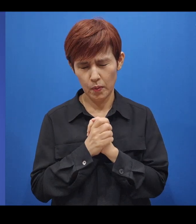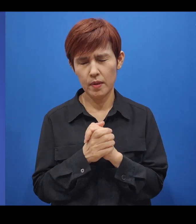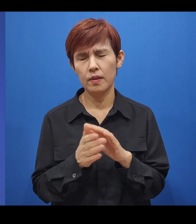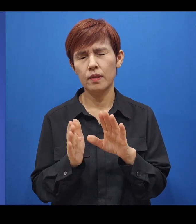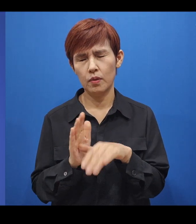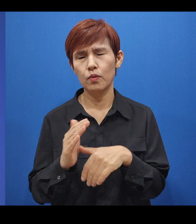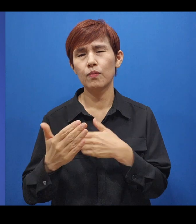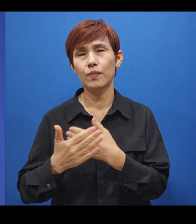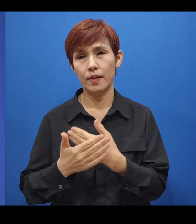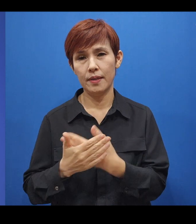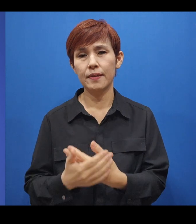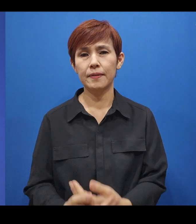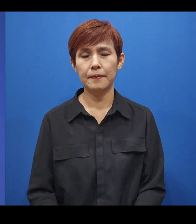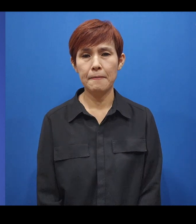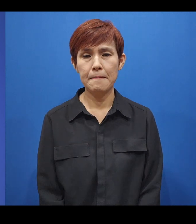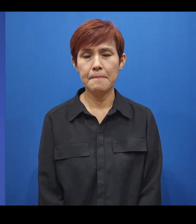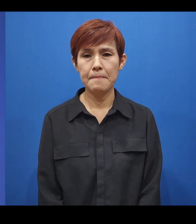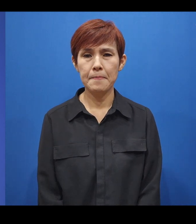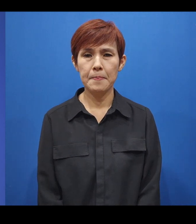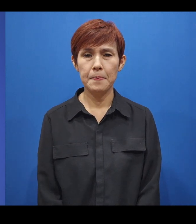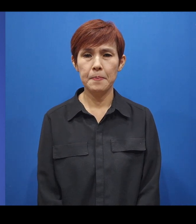기도하면서도 불안해요.